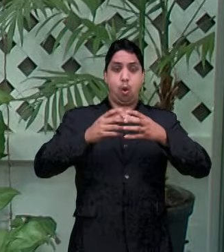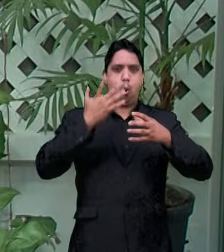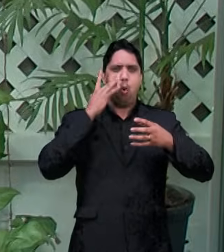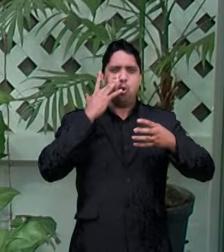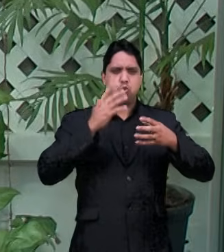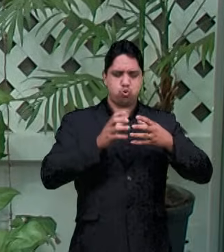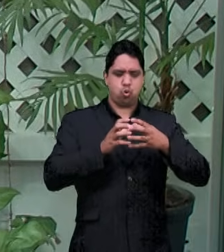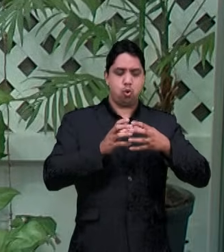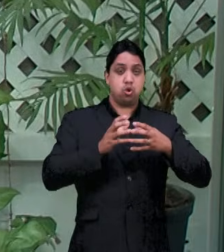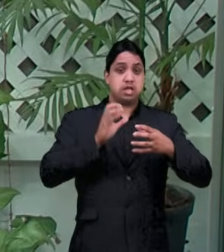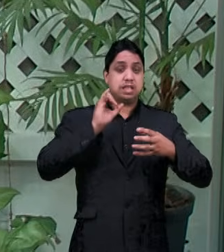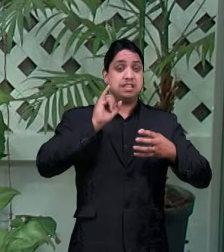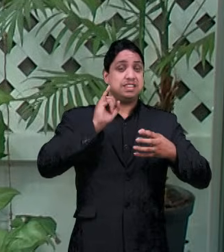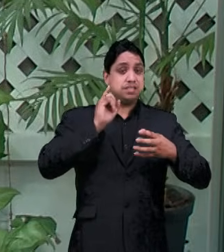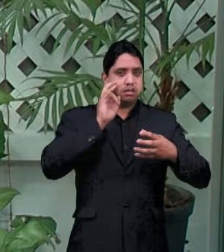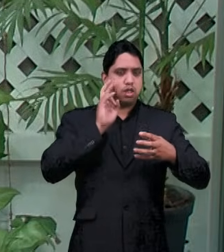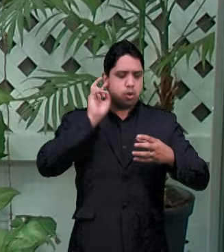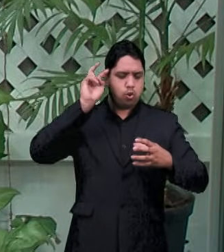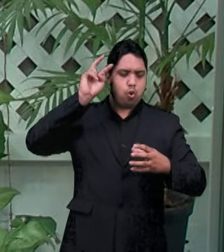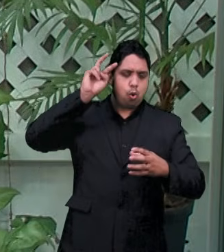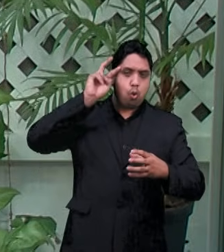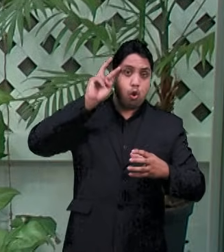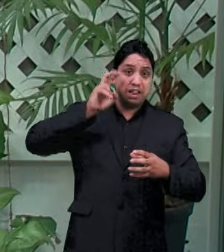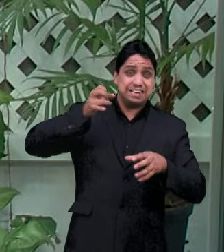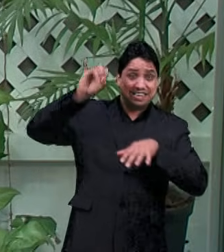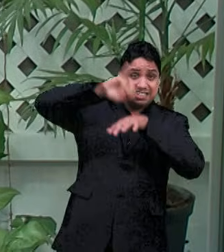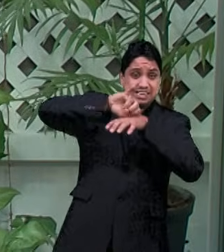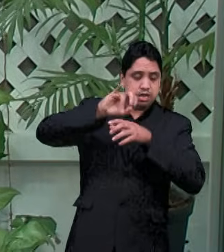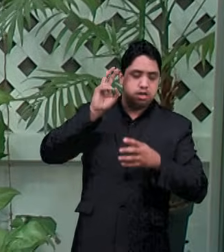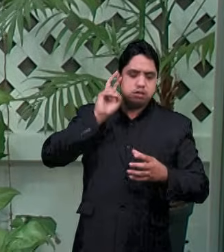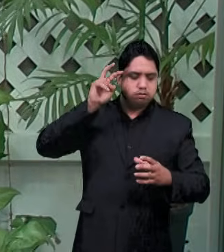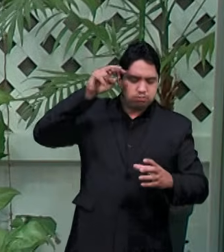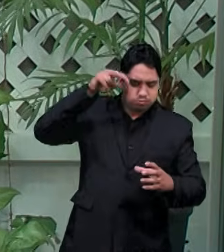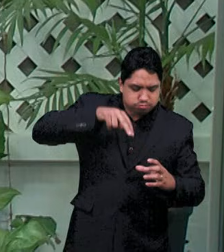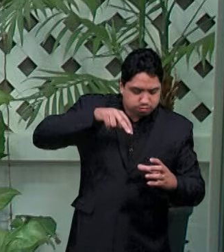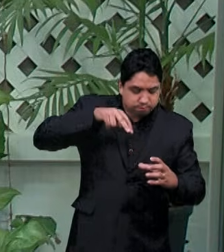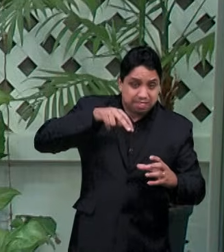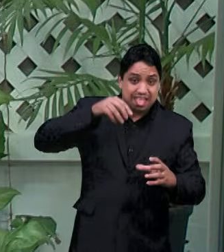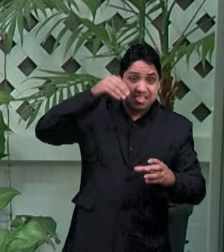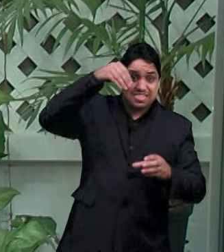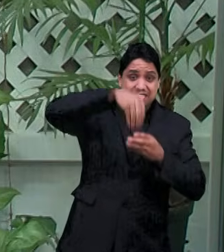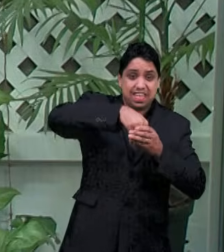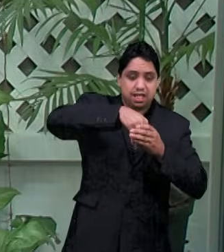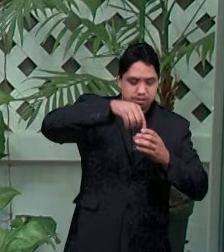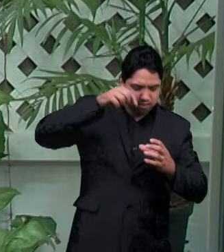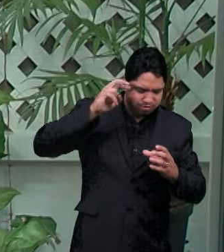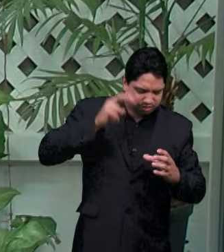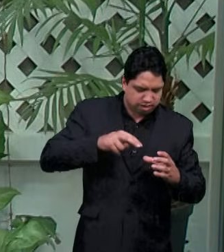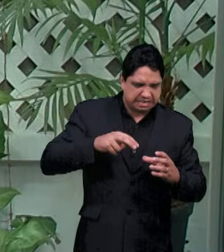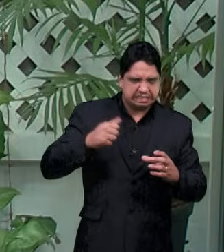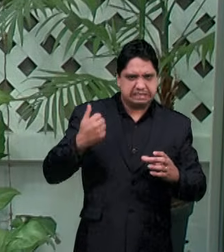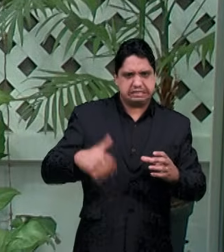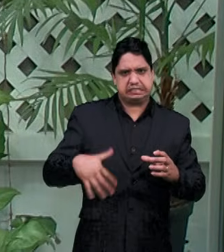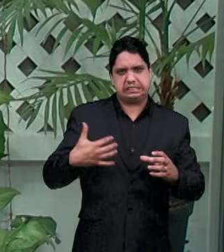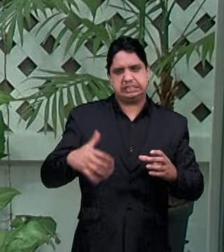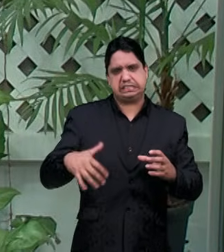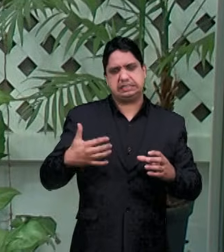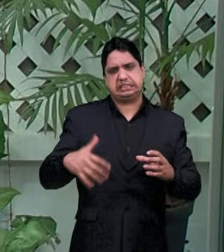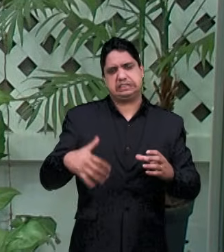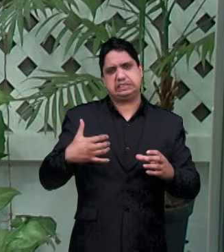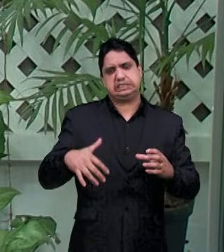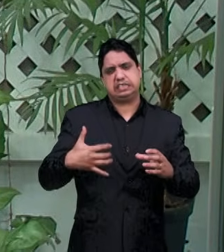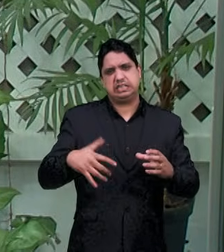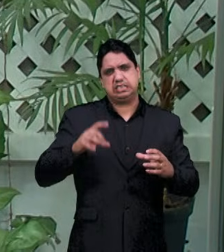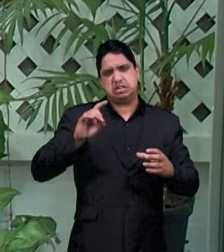de belle. Et quand on regarde son contenu, celui qui a la révélation, qui regarde du haut vers le bas, il va voir que cette